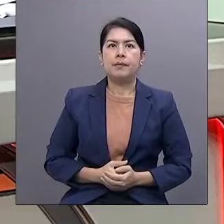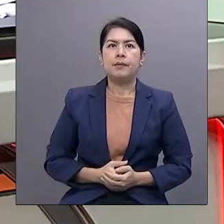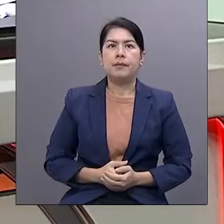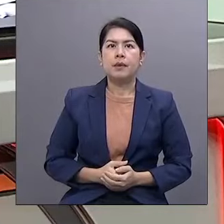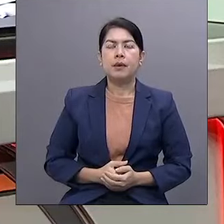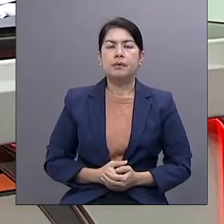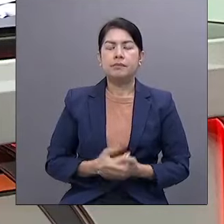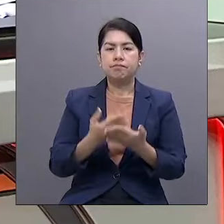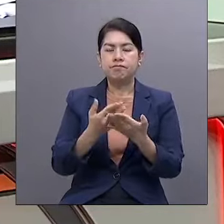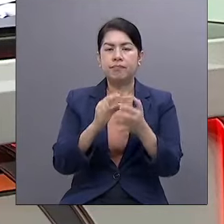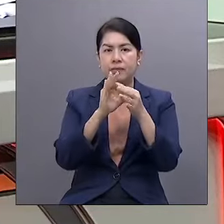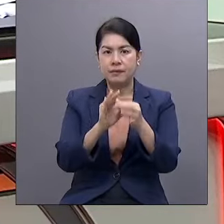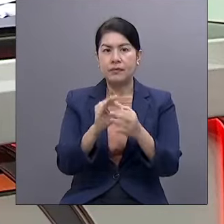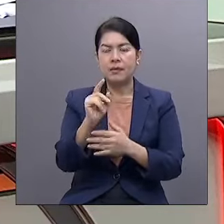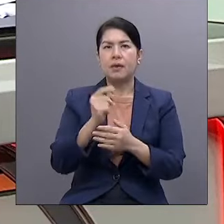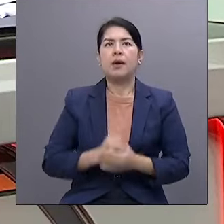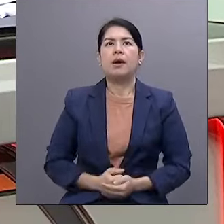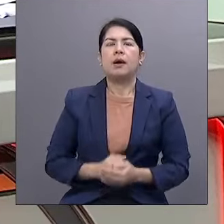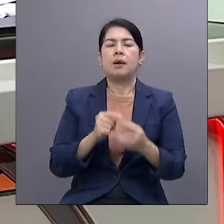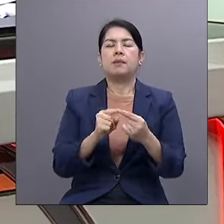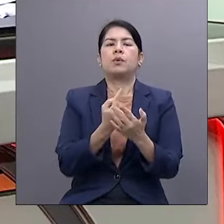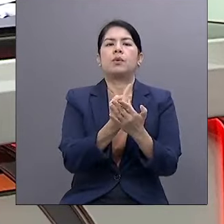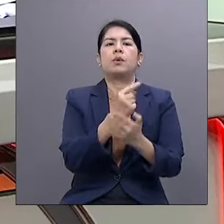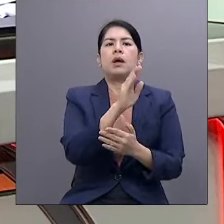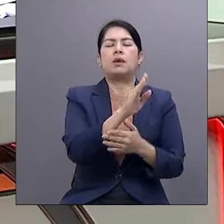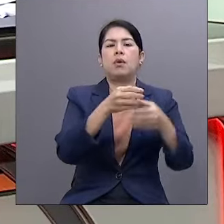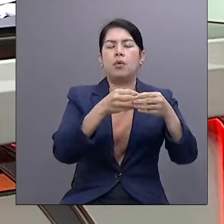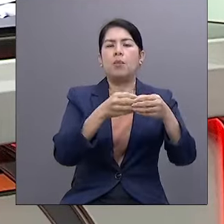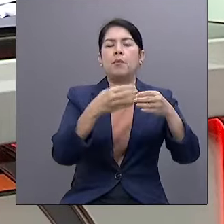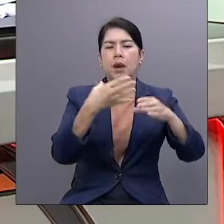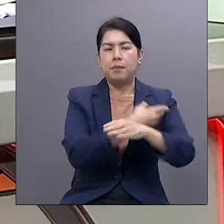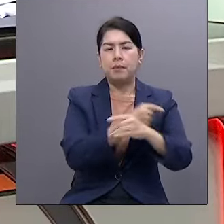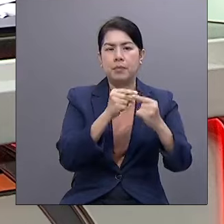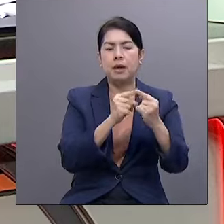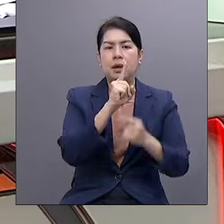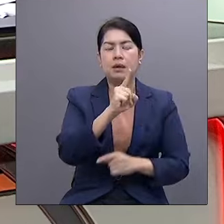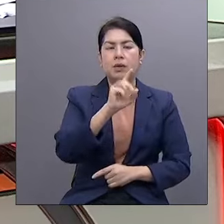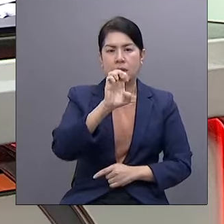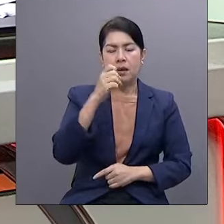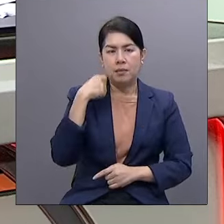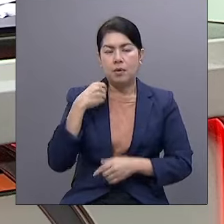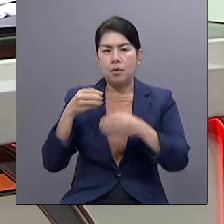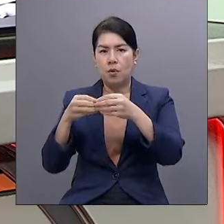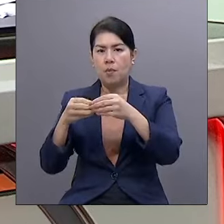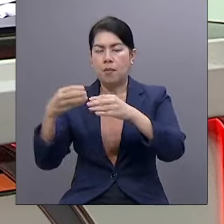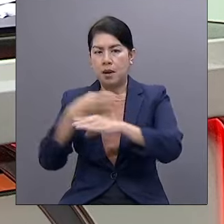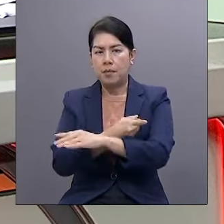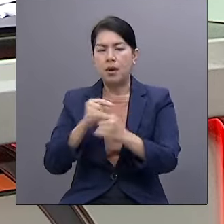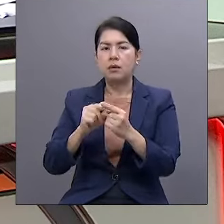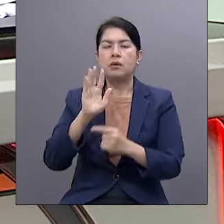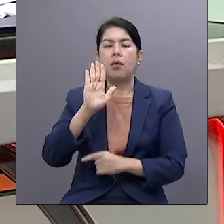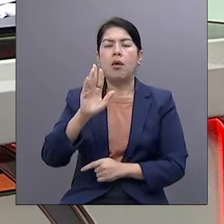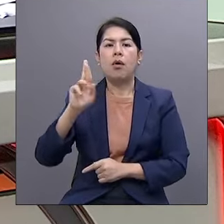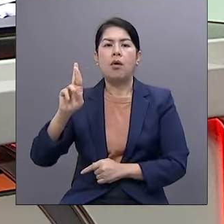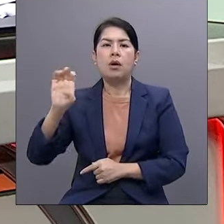การขับเคี่ยวของว่าที่ตัวแทนพรรคเดโมแครตและรีพับลิกันเริ่มเข้มข้นมากขึ้นเรื่อยๆค่ะนับจากนี้ก็จะเหลือเวลาอีกเพียง